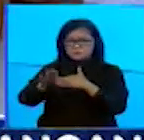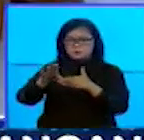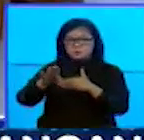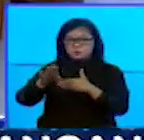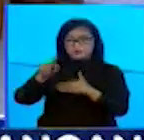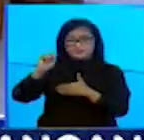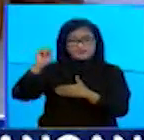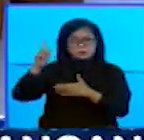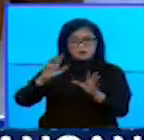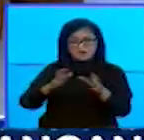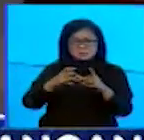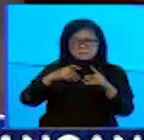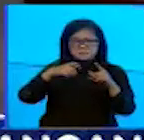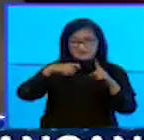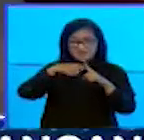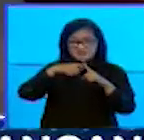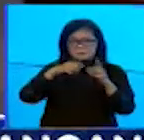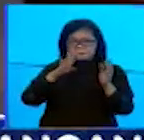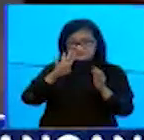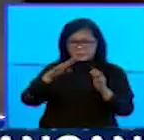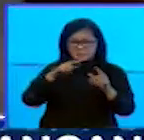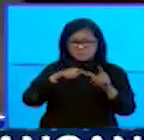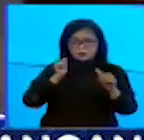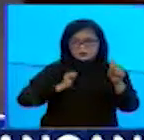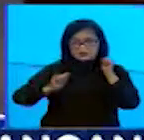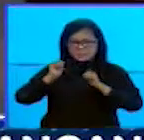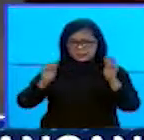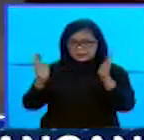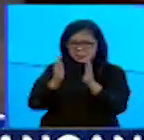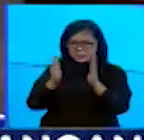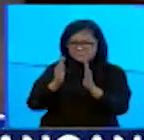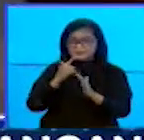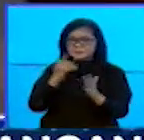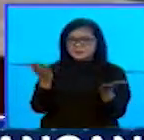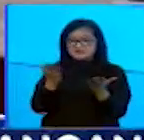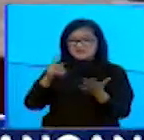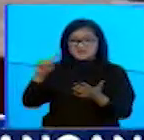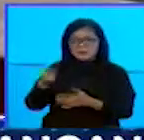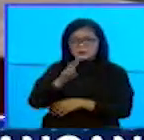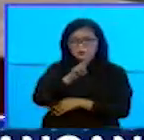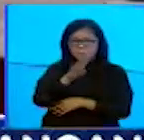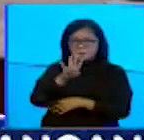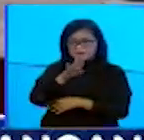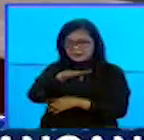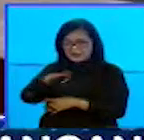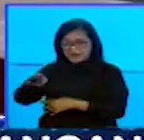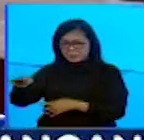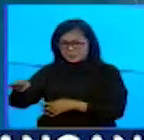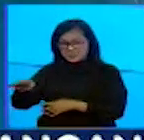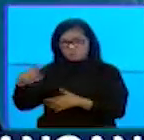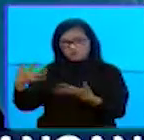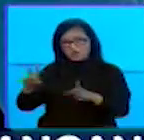kelas 4 SD mengikuti senam pemerintah buka yang ini ada 24 siswa nantinya hanya diperbolehkan hanya 12 siswa